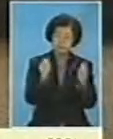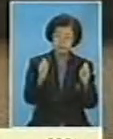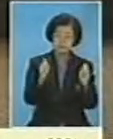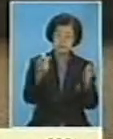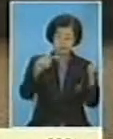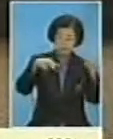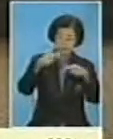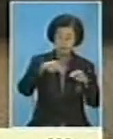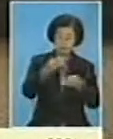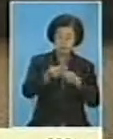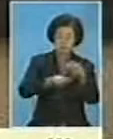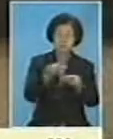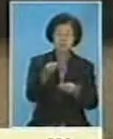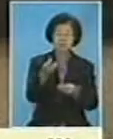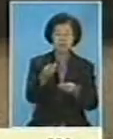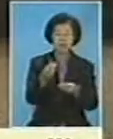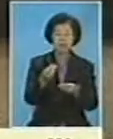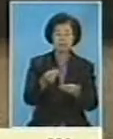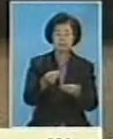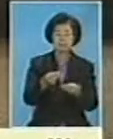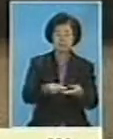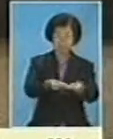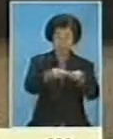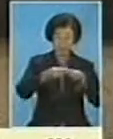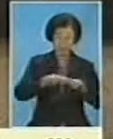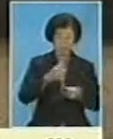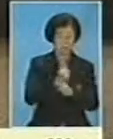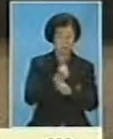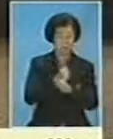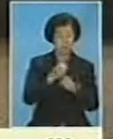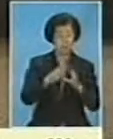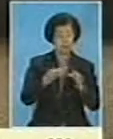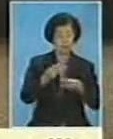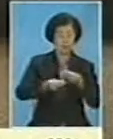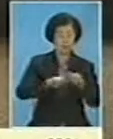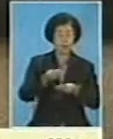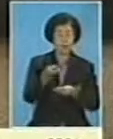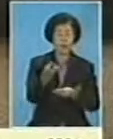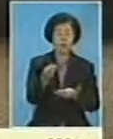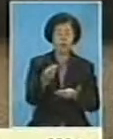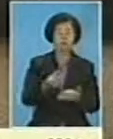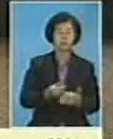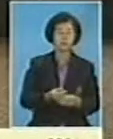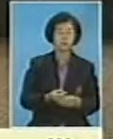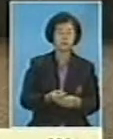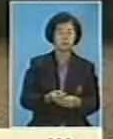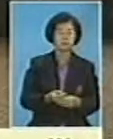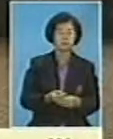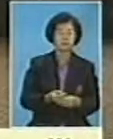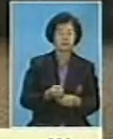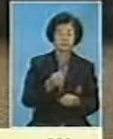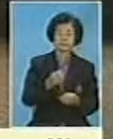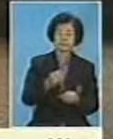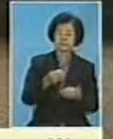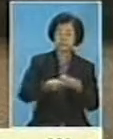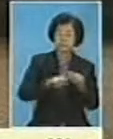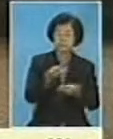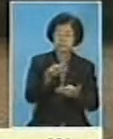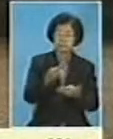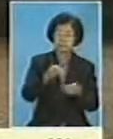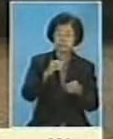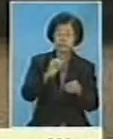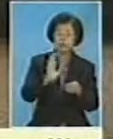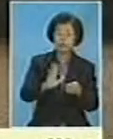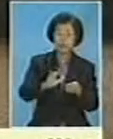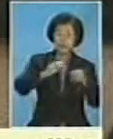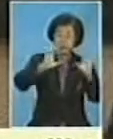าวที่ได้รับมอบหมายให้ดำเนินการเรื่องการระบายข้าวการระบายข้าวในสต๊อกของรั